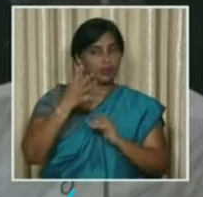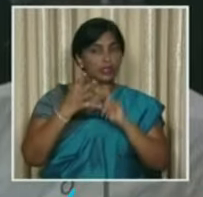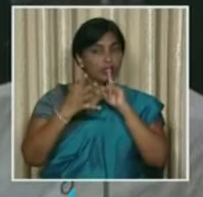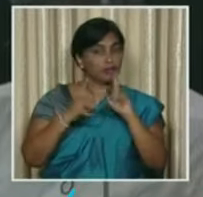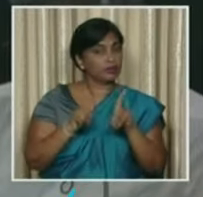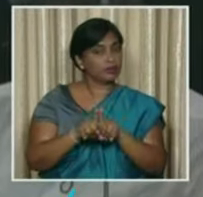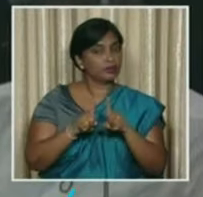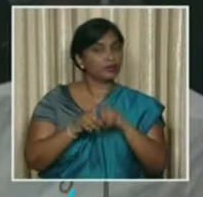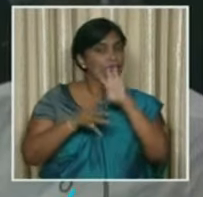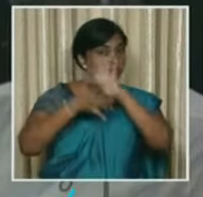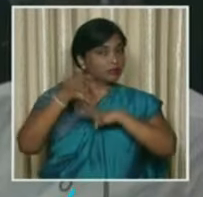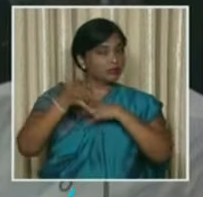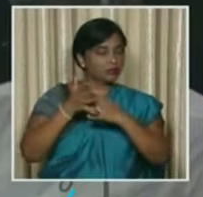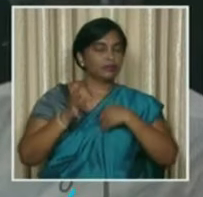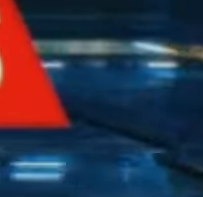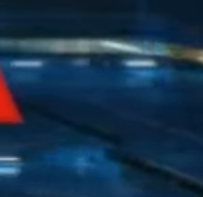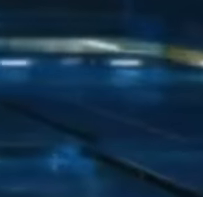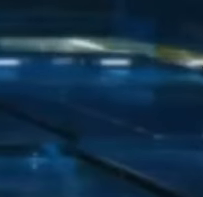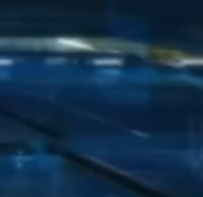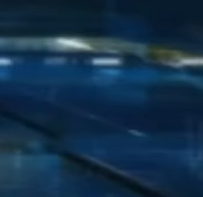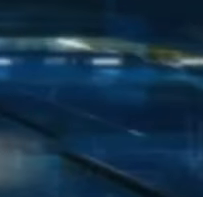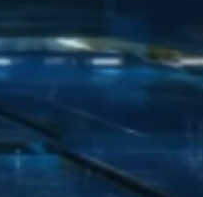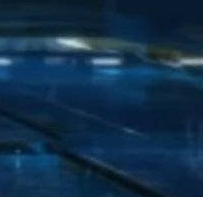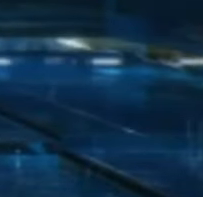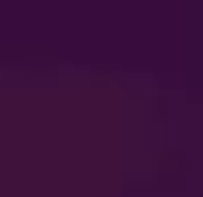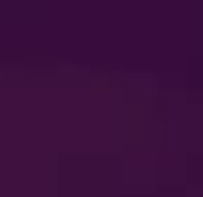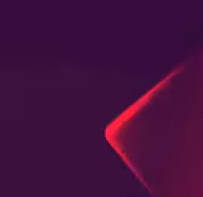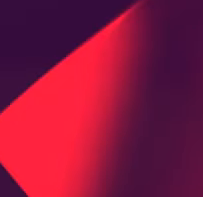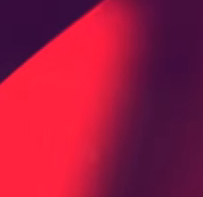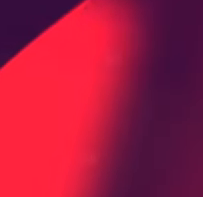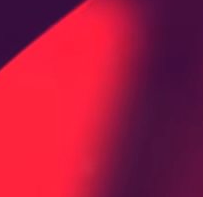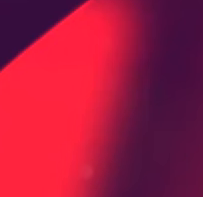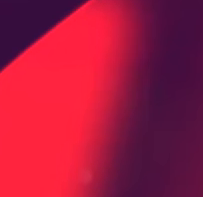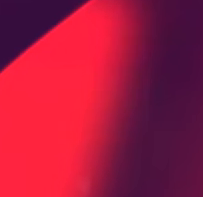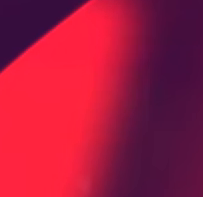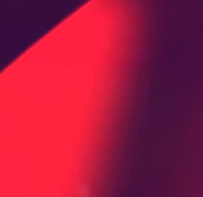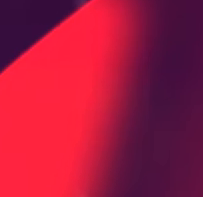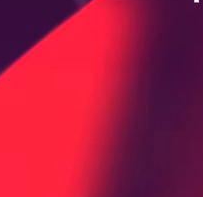ආකාරයේ ෆෝමැට් එකට තමයි මම කරුණු ඉදිරිපත් කරන්නේ. රටේ